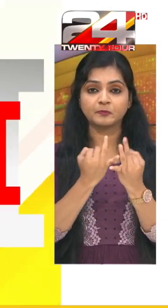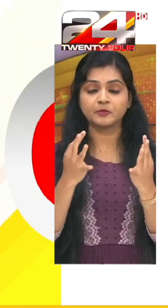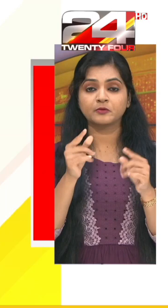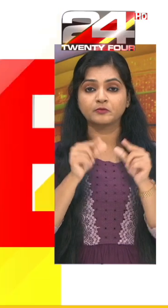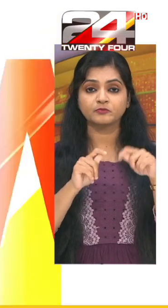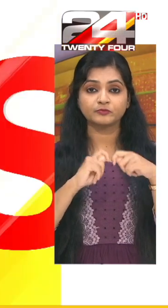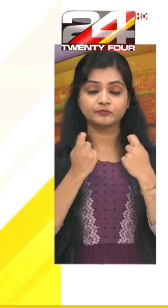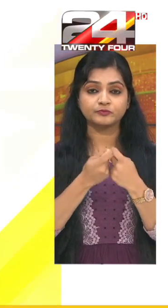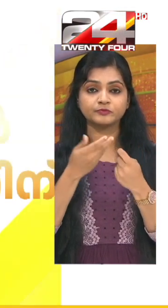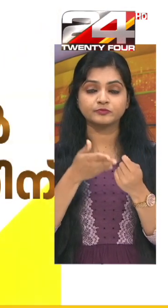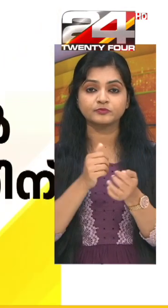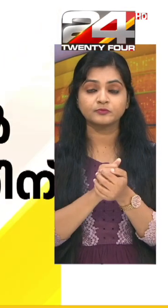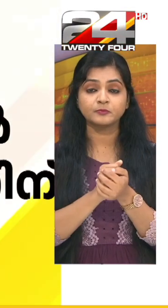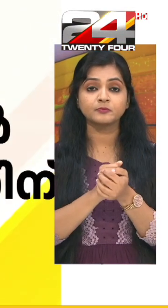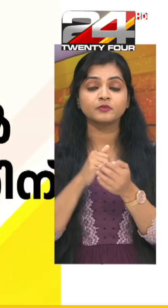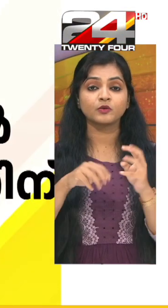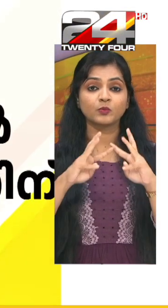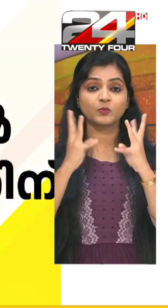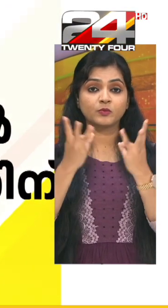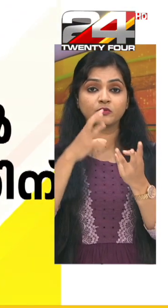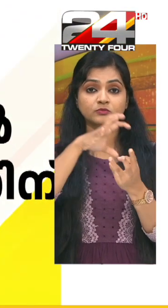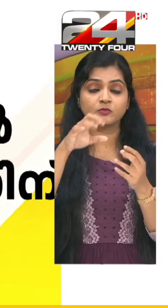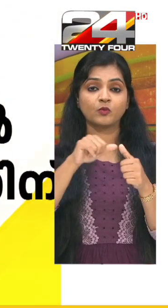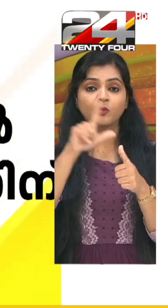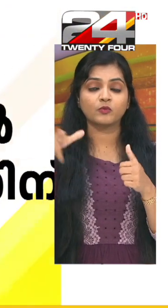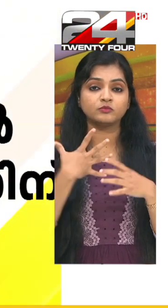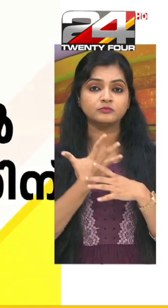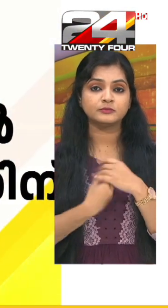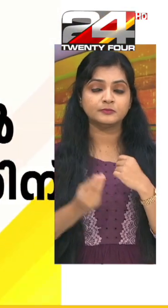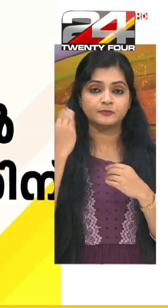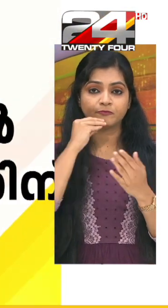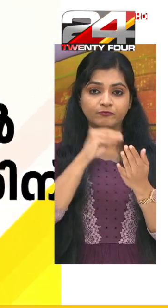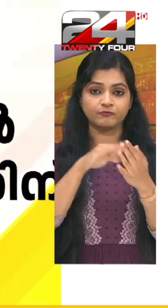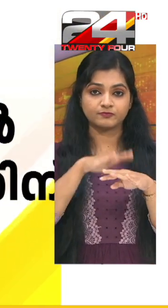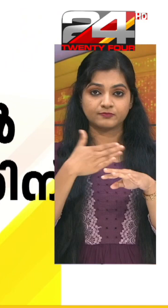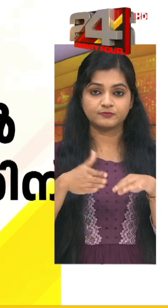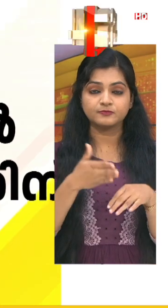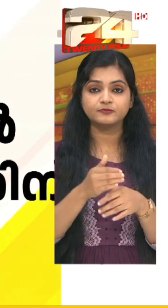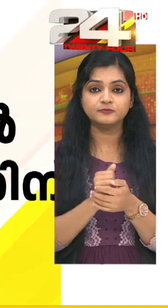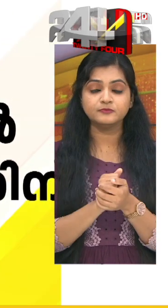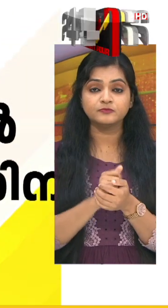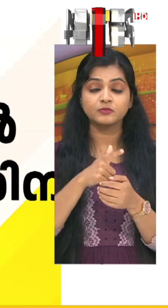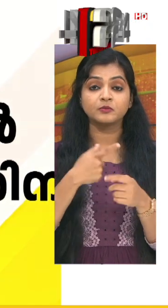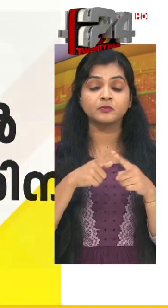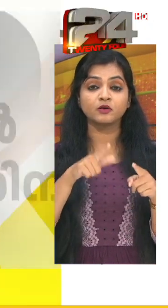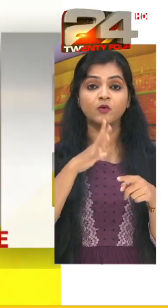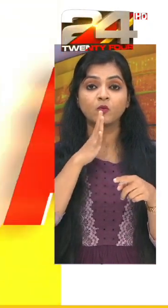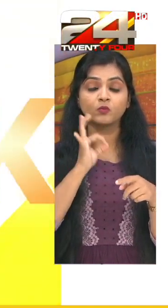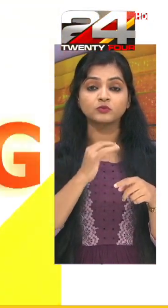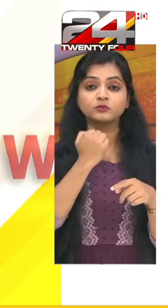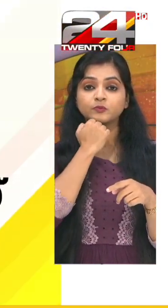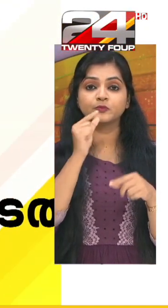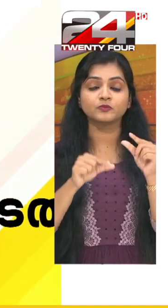വിവിധ രാജ്യങ്ങളെ സംബന്ധിച്ച് വലിയ ദുഃഖം ഇക്കാര്യത്തിൽ അന്ന് അവർ രേഖപ്പെടുത്തുകയും ചെയ്തിരുന്നു. പക്ഷേ ഇതിൻ്റെ യഥാർത്ഥ കുറ്റവാളികളായ ഭീകരരെ